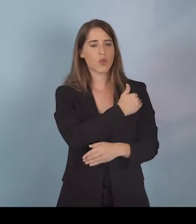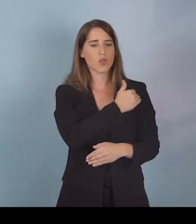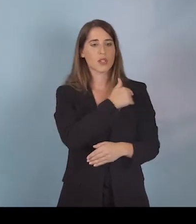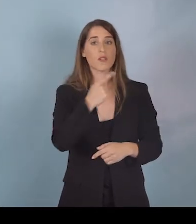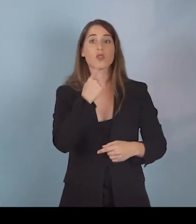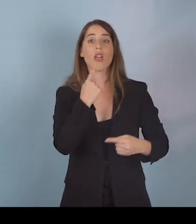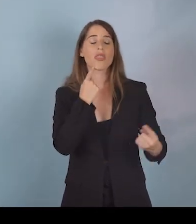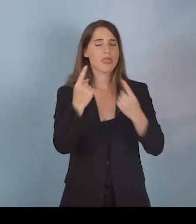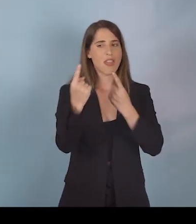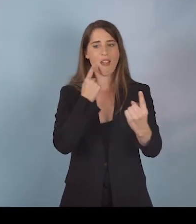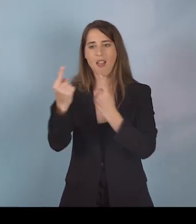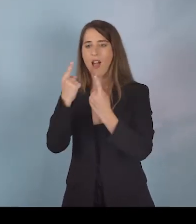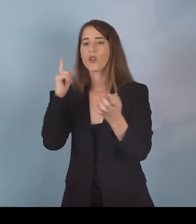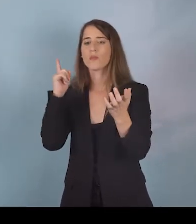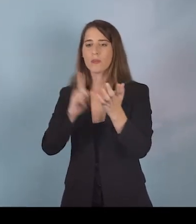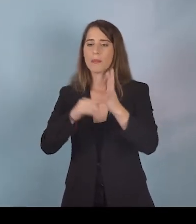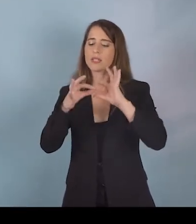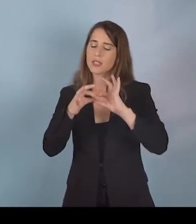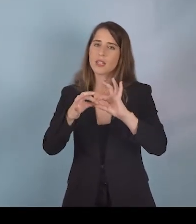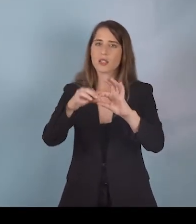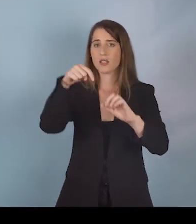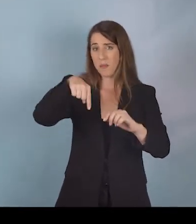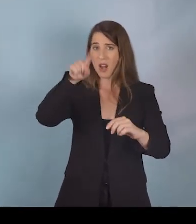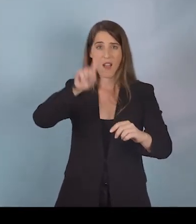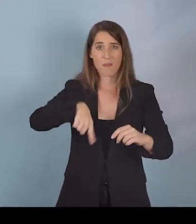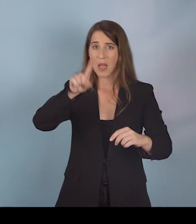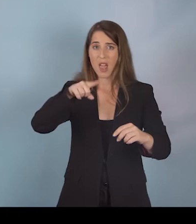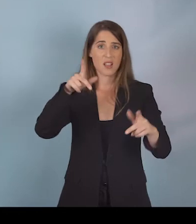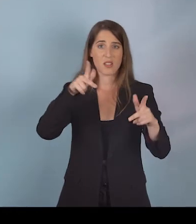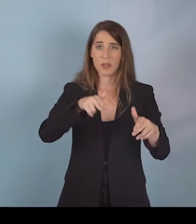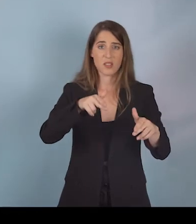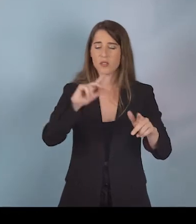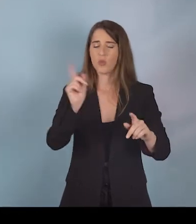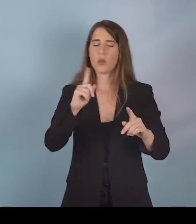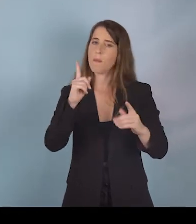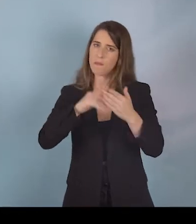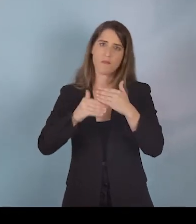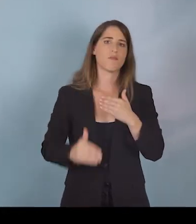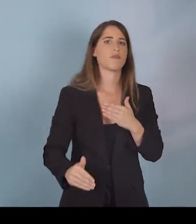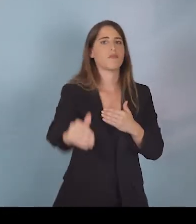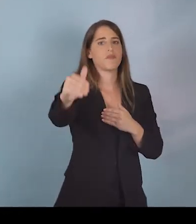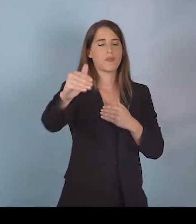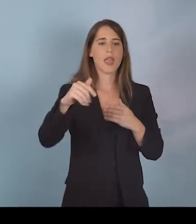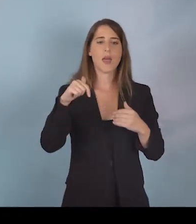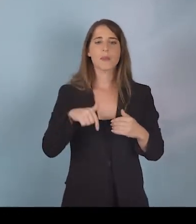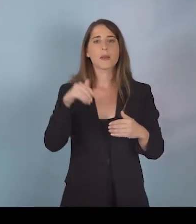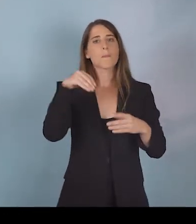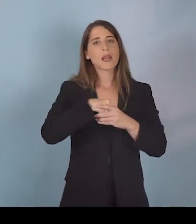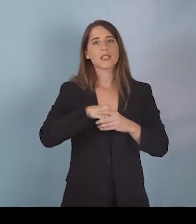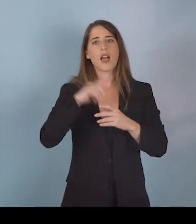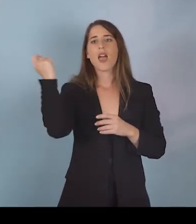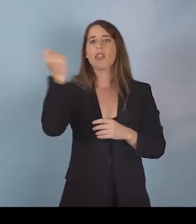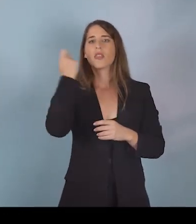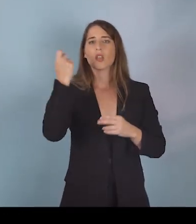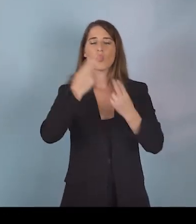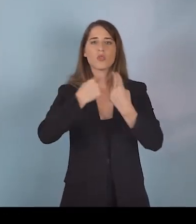πρόσκλησης και για το διάλογο που πιστεύω ότι πρέπει να συνεχιστεί πολύ πιο πέρα από την σημερινή ημερίδα. Εμείς αυτόν τον διάλογο ήδη τον διεξάγουμε και